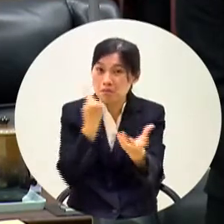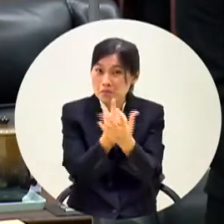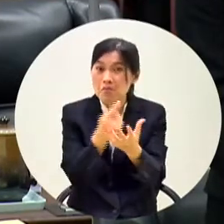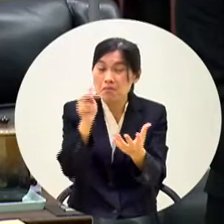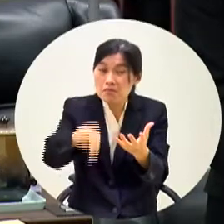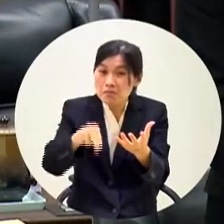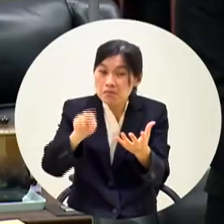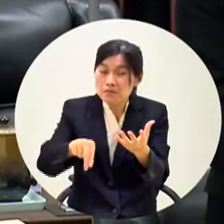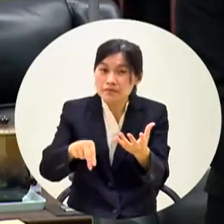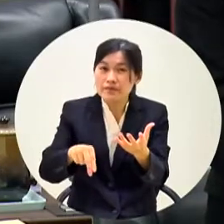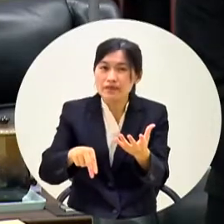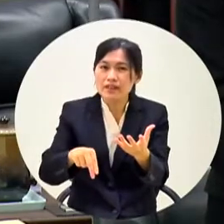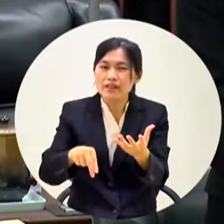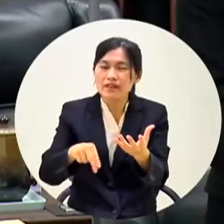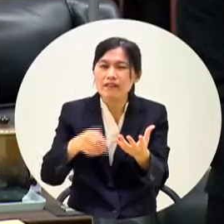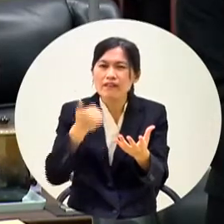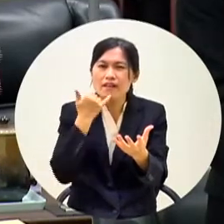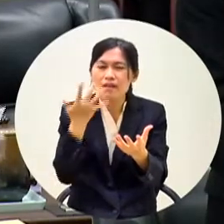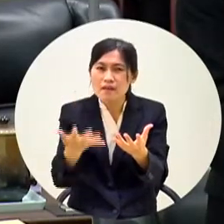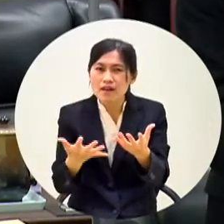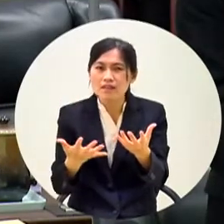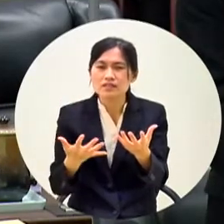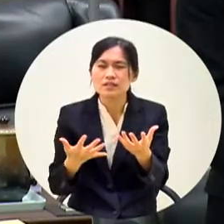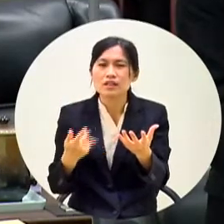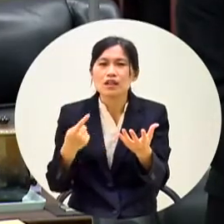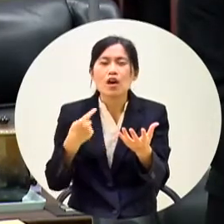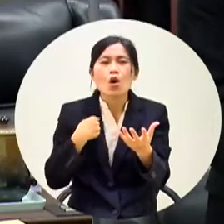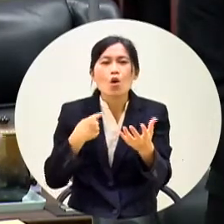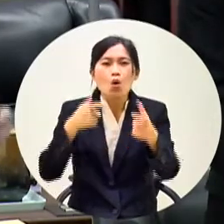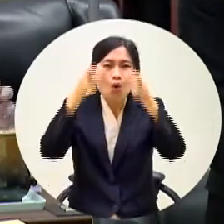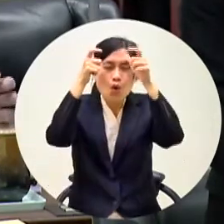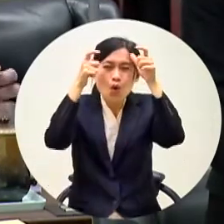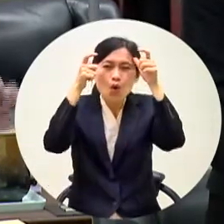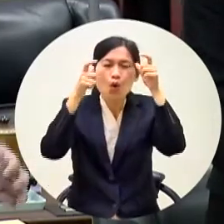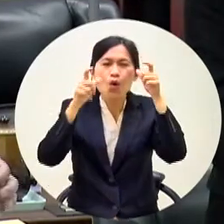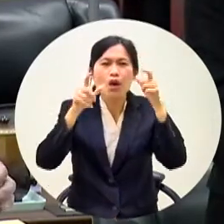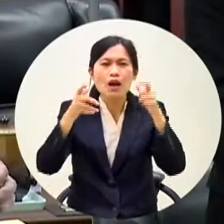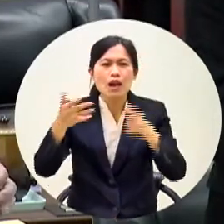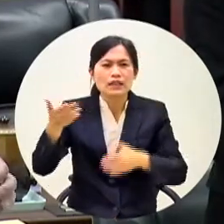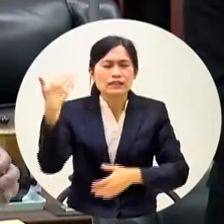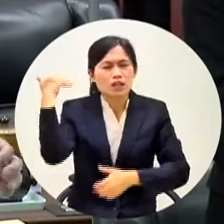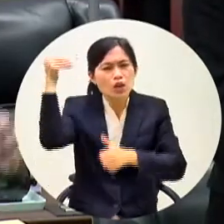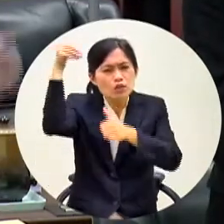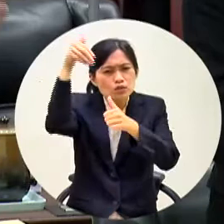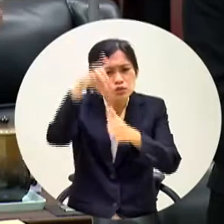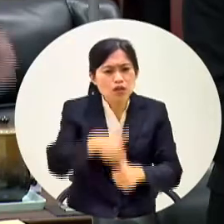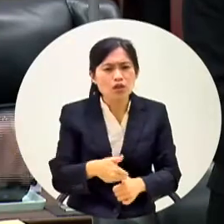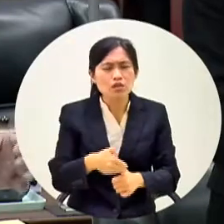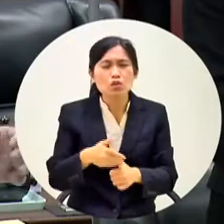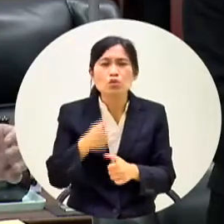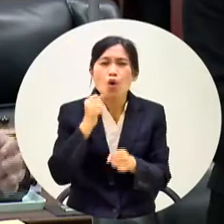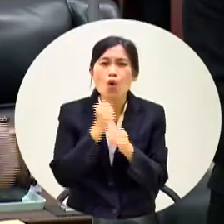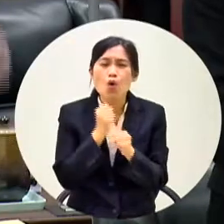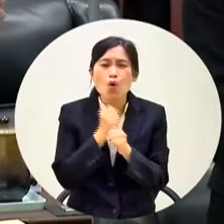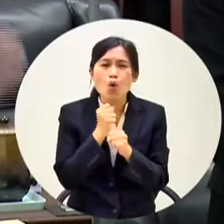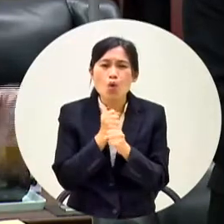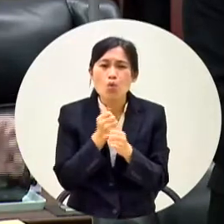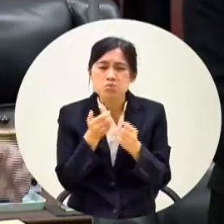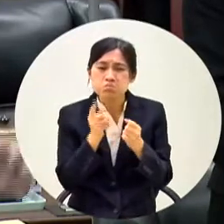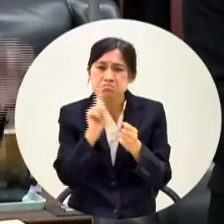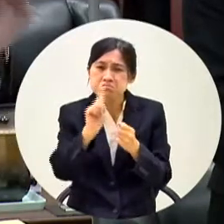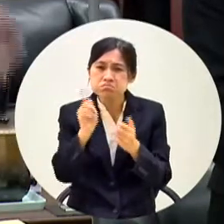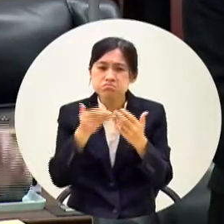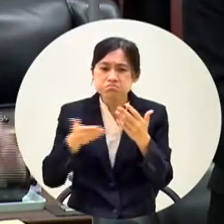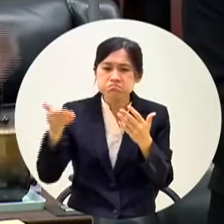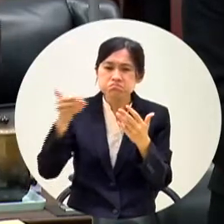应链重组的脚步？或者是说，我们高雄既有的传统产业如何升级？有什么方